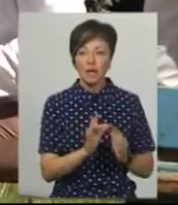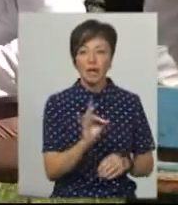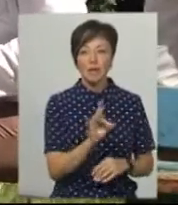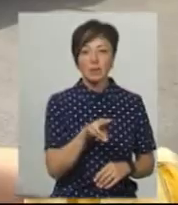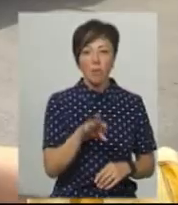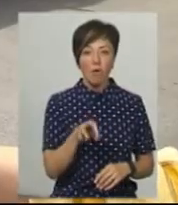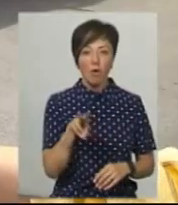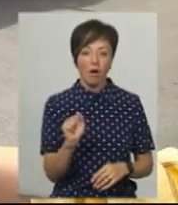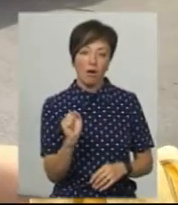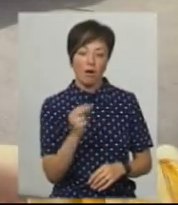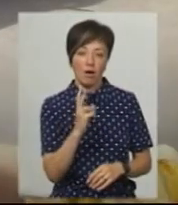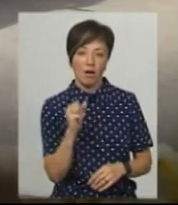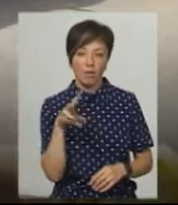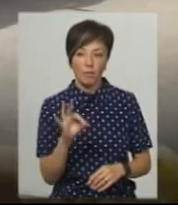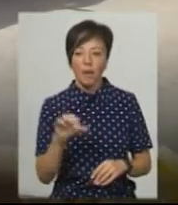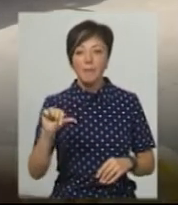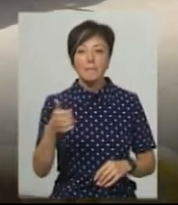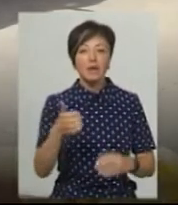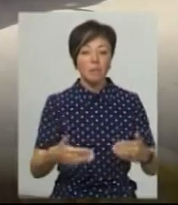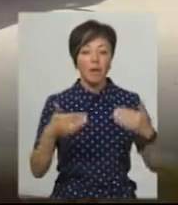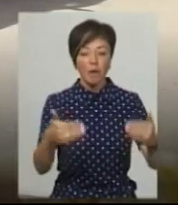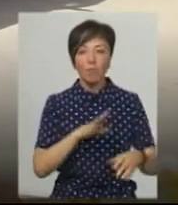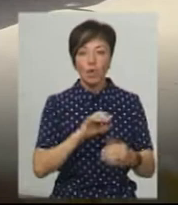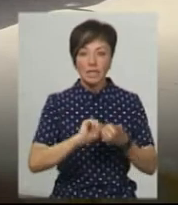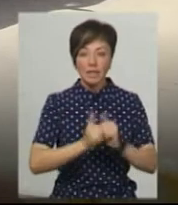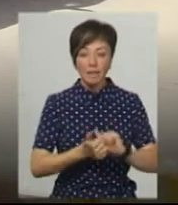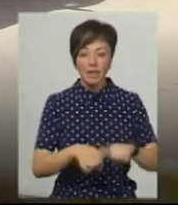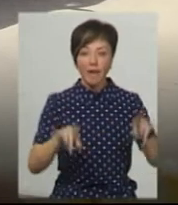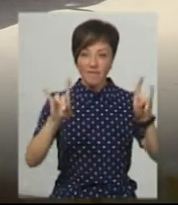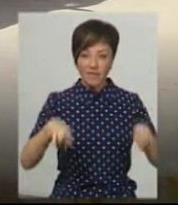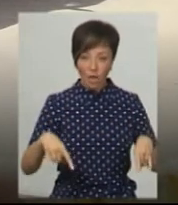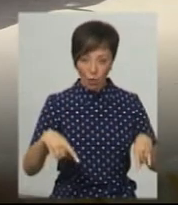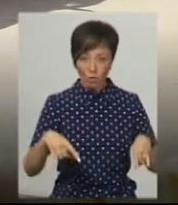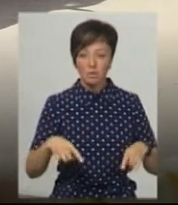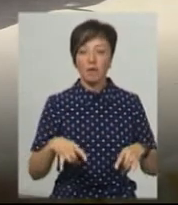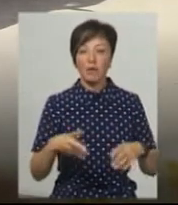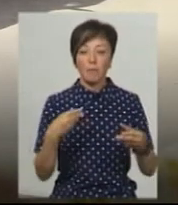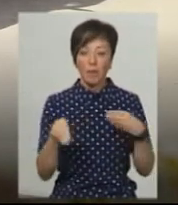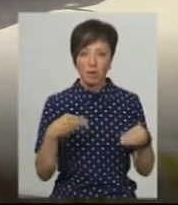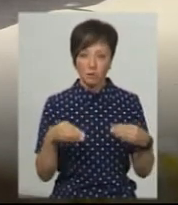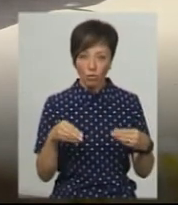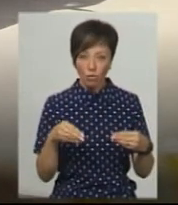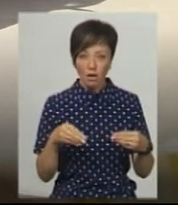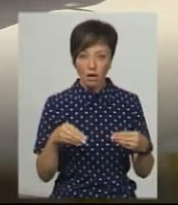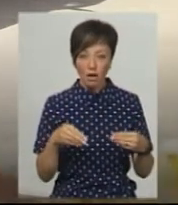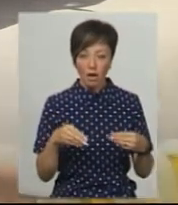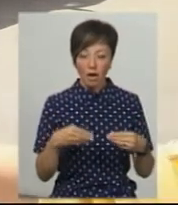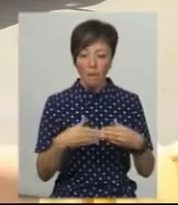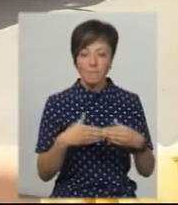Раїса Покало. Першим етапом була заміна вікон в під'їздах на пластикові. Це теж